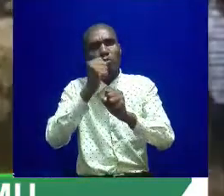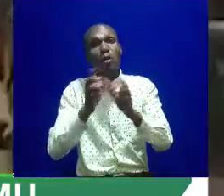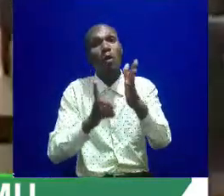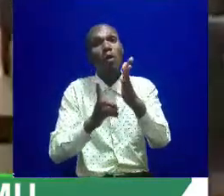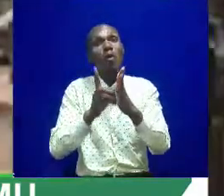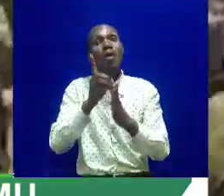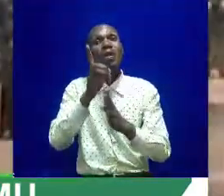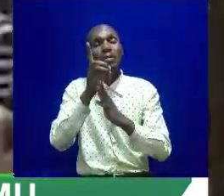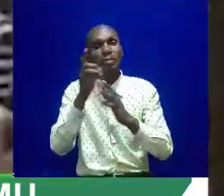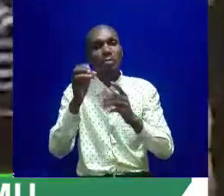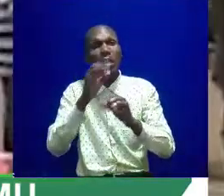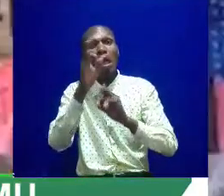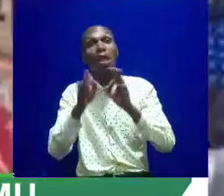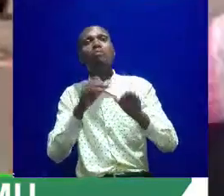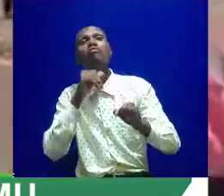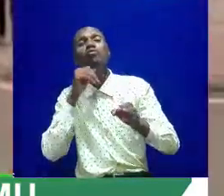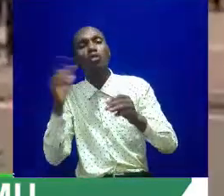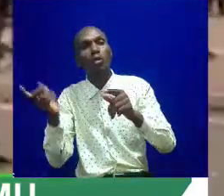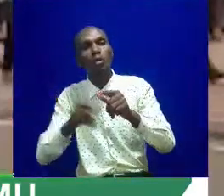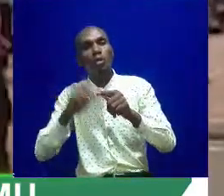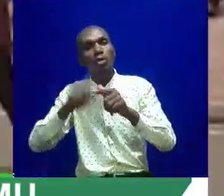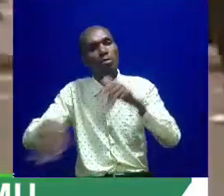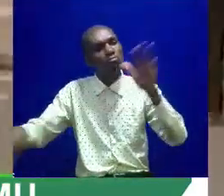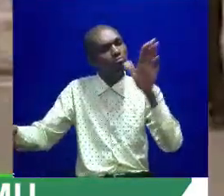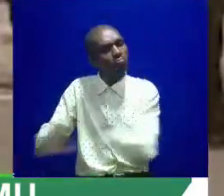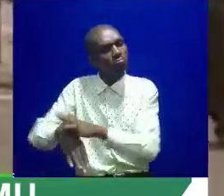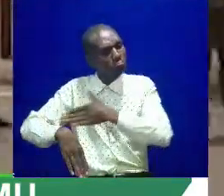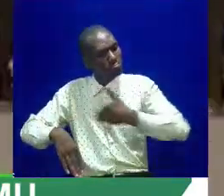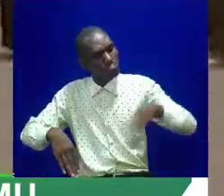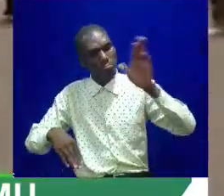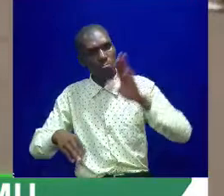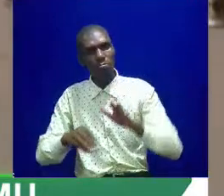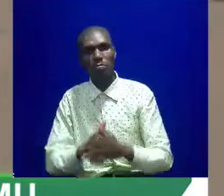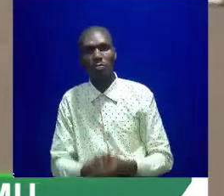magendro Osonya taribo babe bakumurusiya bisi.